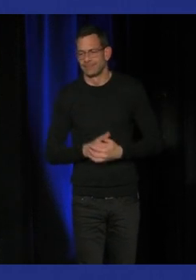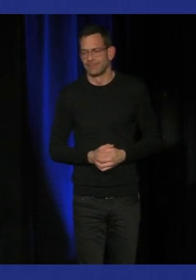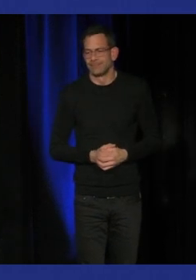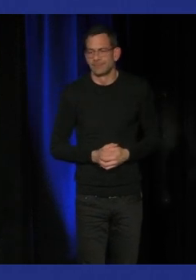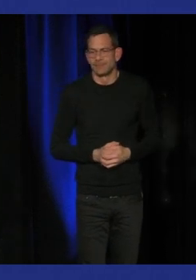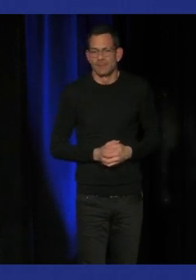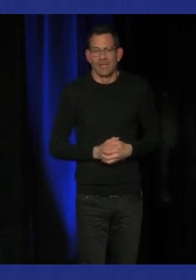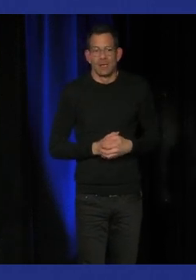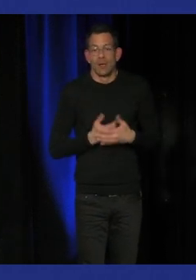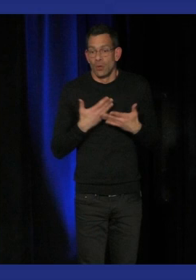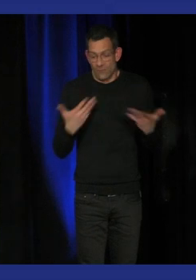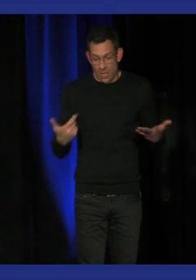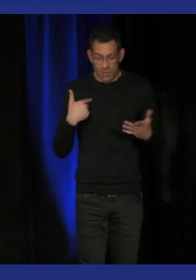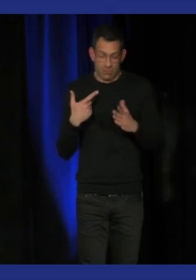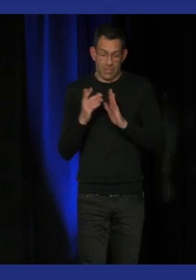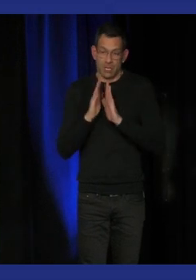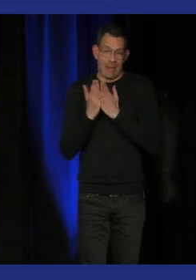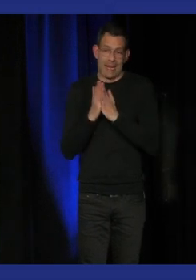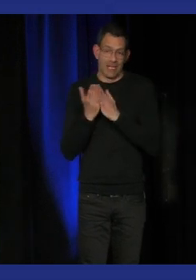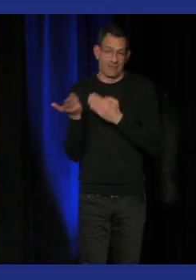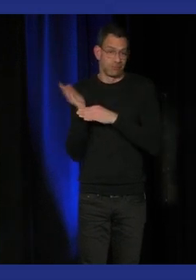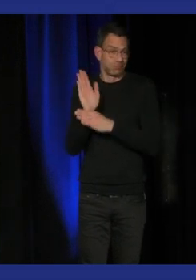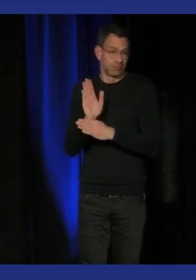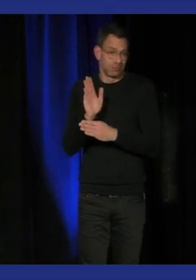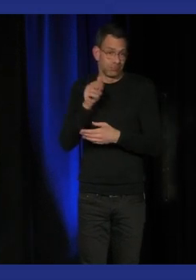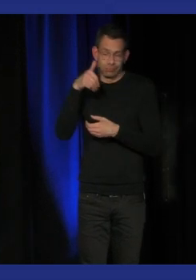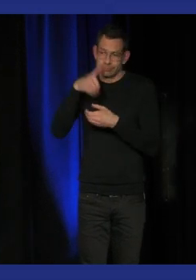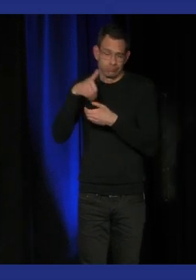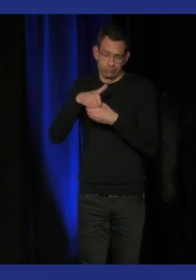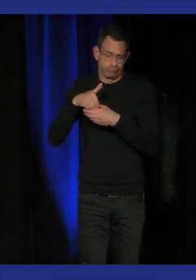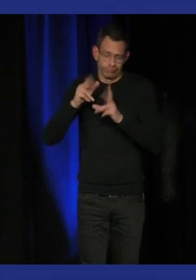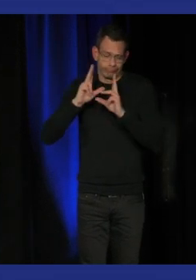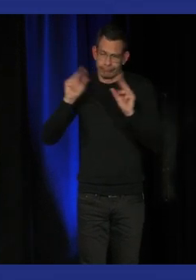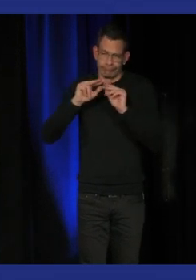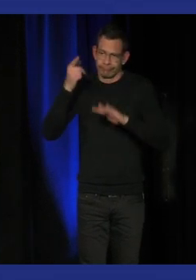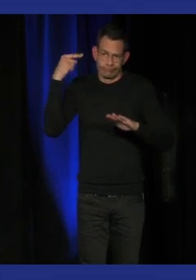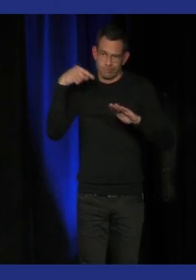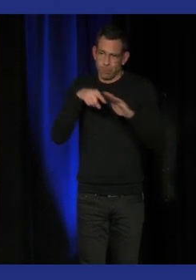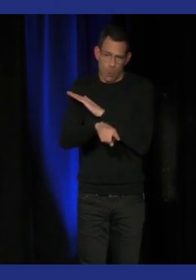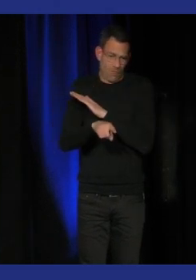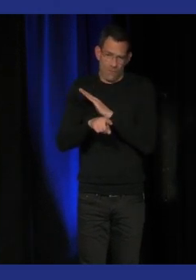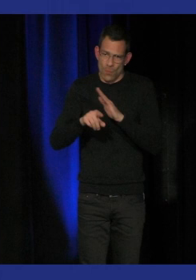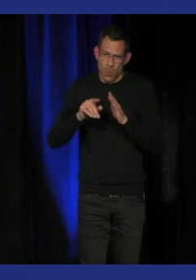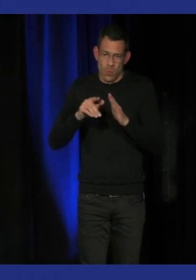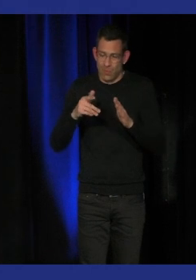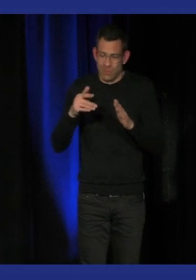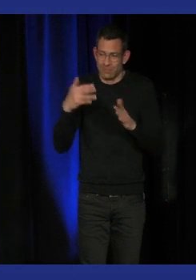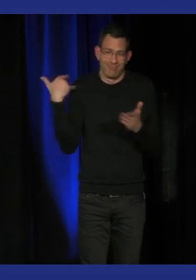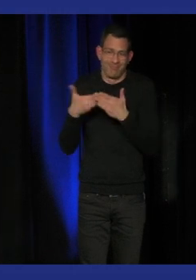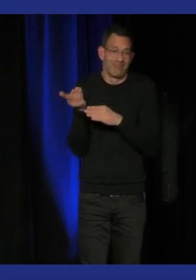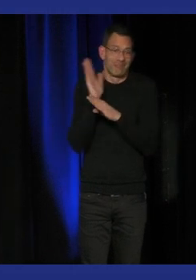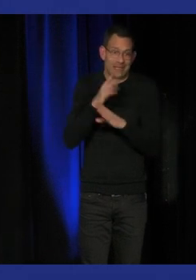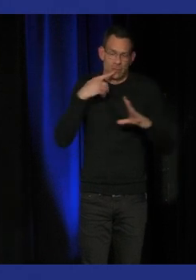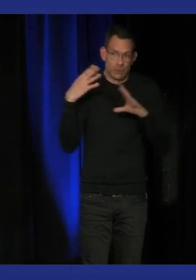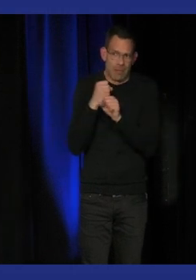bah, j'ai mis mon livre qui explique de façon plus poussée tout ce que un peu je viens de vous dire. Donc, j'ai